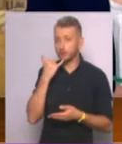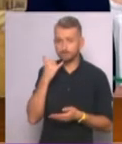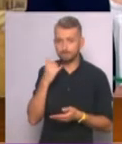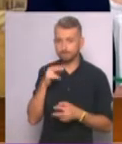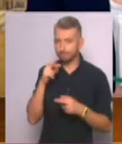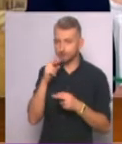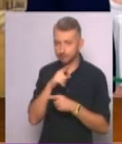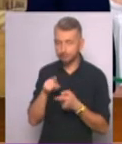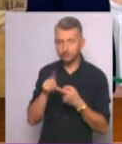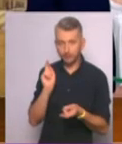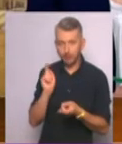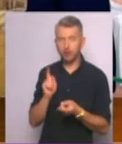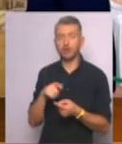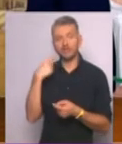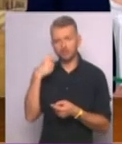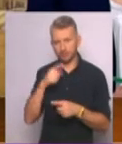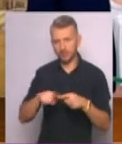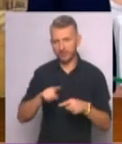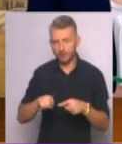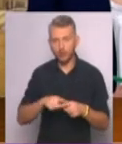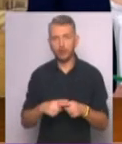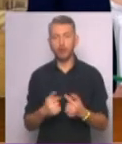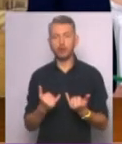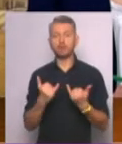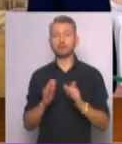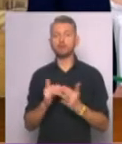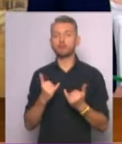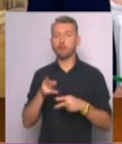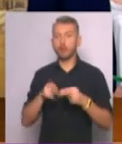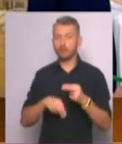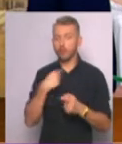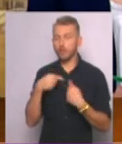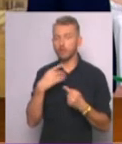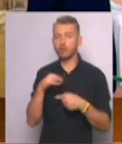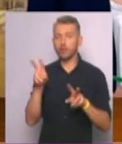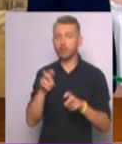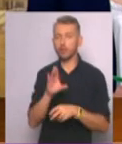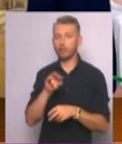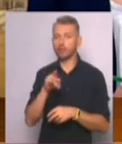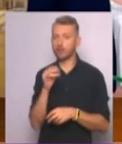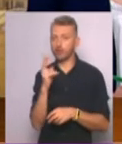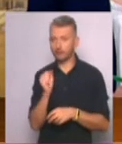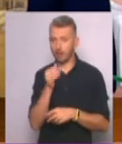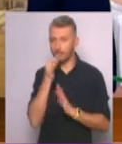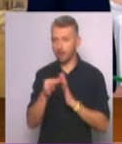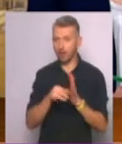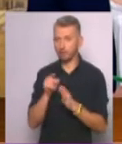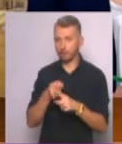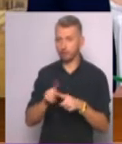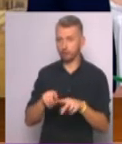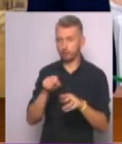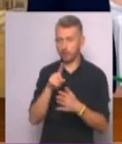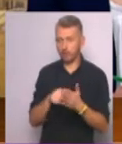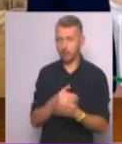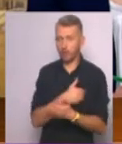перетелефонуйте 223-0971. Щойно закінчили говорити про тему Вільшанської, тому що підказували, що ви якраз з цього питання хотіли